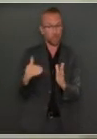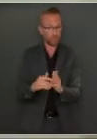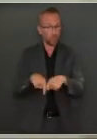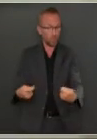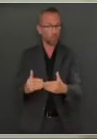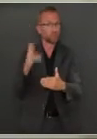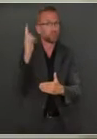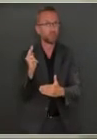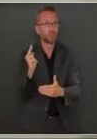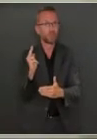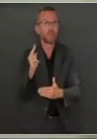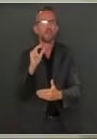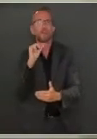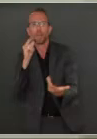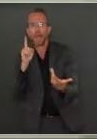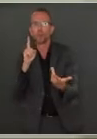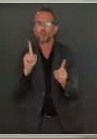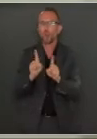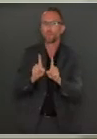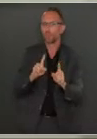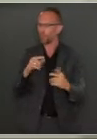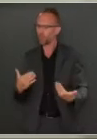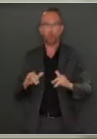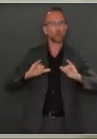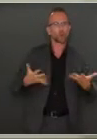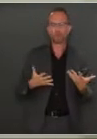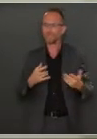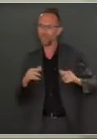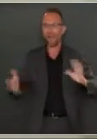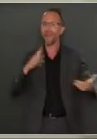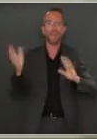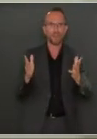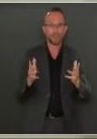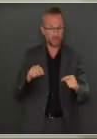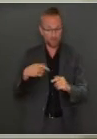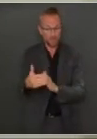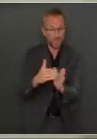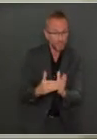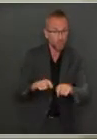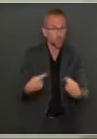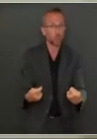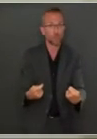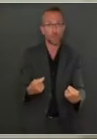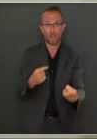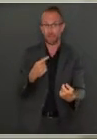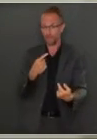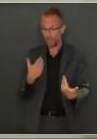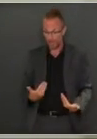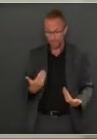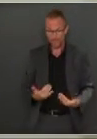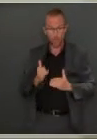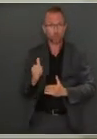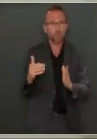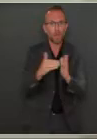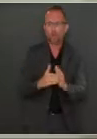cela ne signifie évidemment pas que les jours qui viennent peuvent servir à faire n'importe quoi, comme on l'a vu avant le lockdown. Vous avez compris, ce n'est pas du